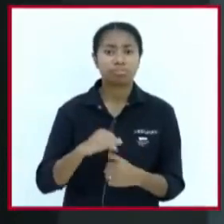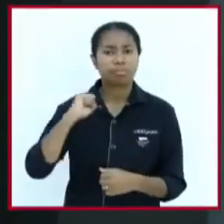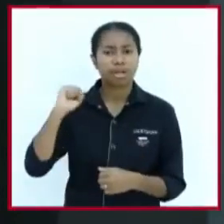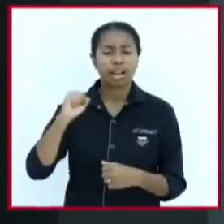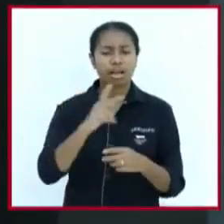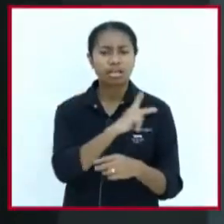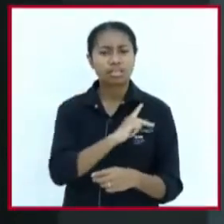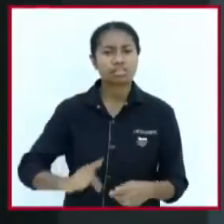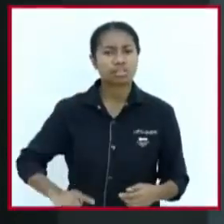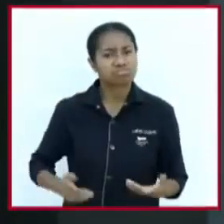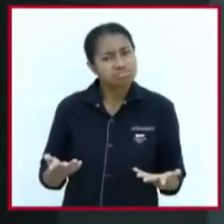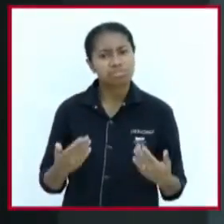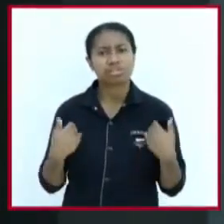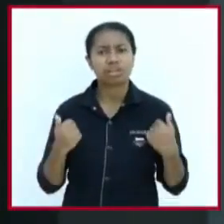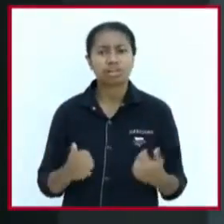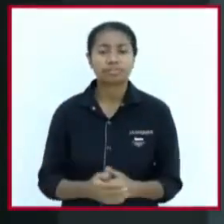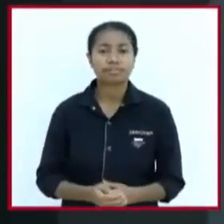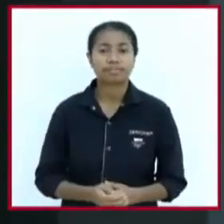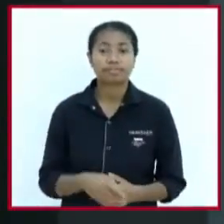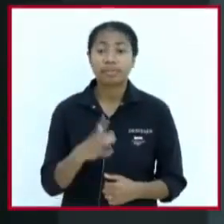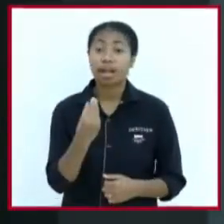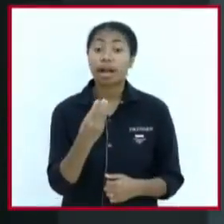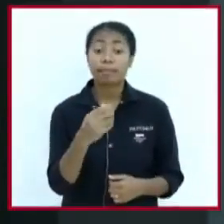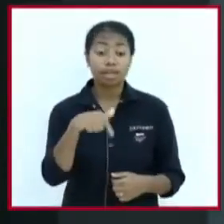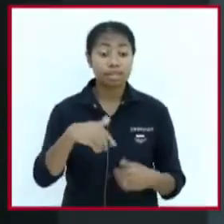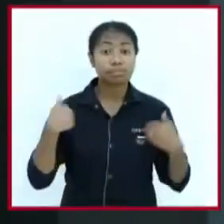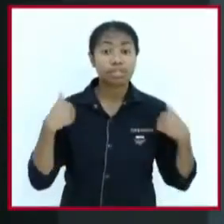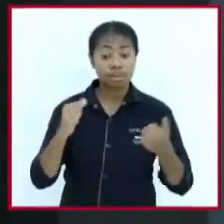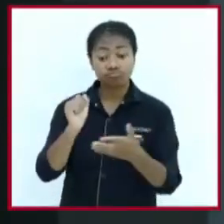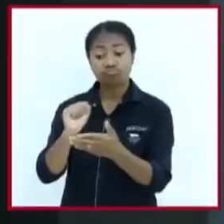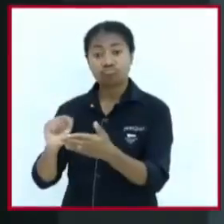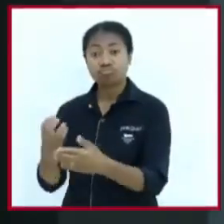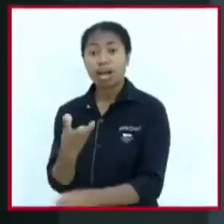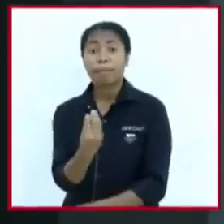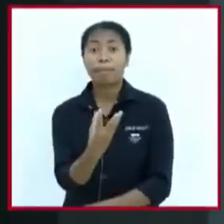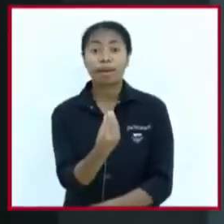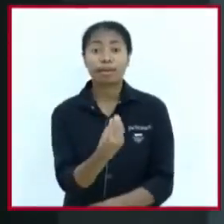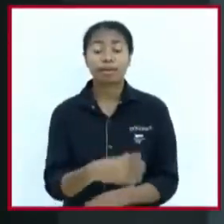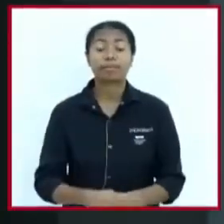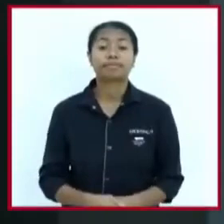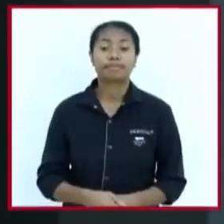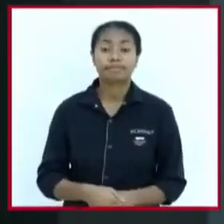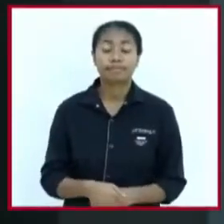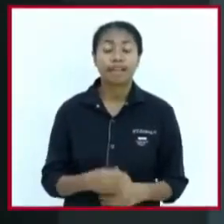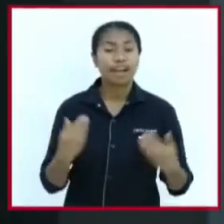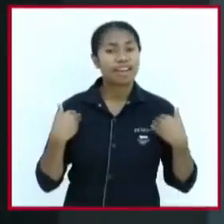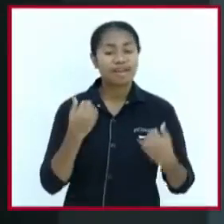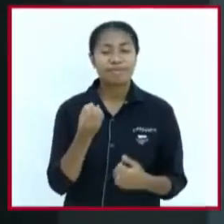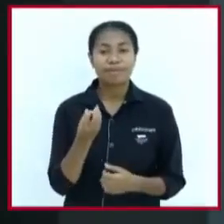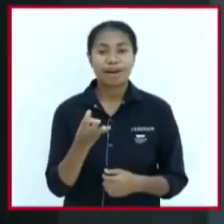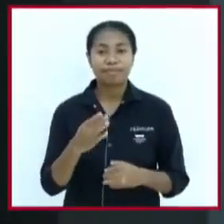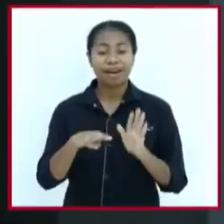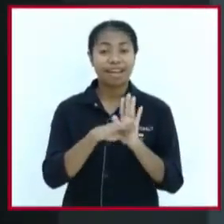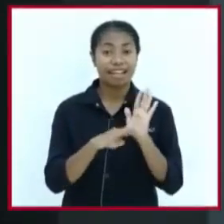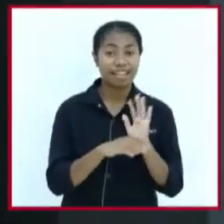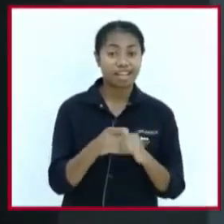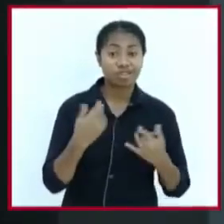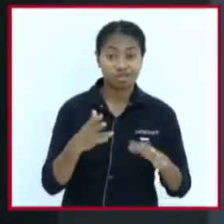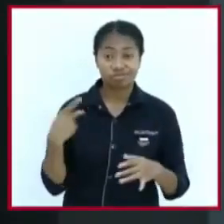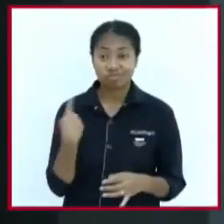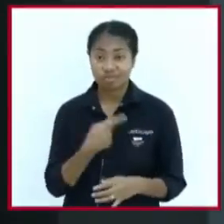Kapan surat ini ditulis beberapa kita perlu kita pelajari